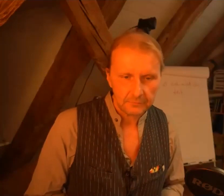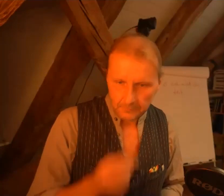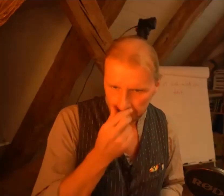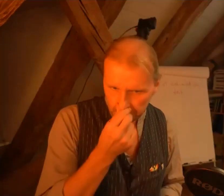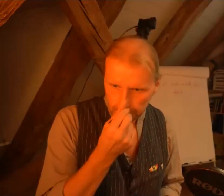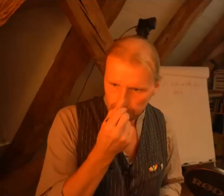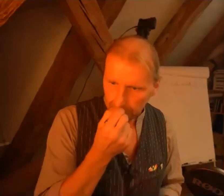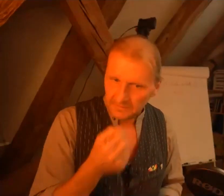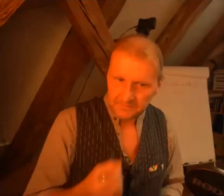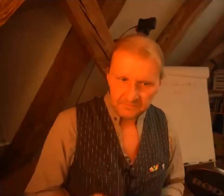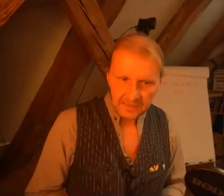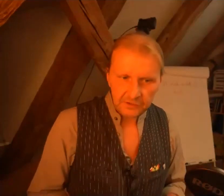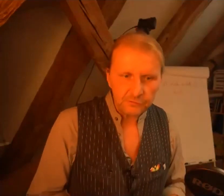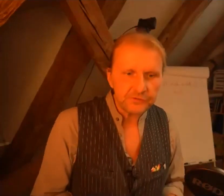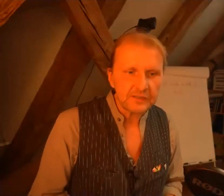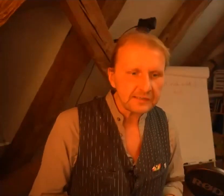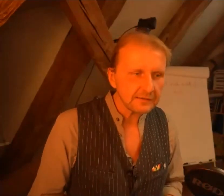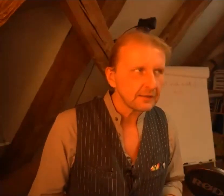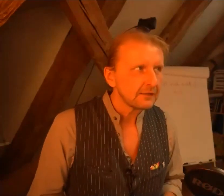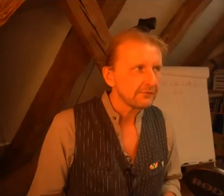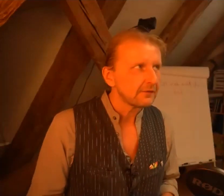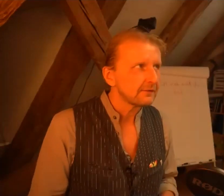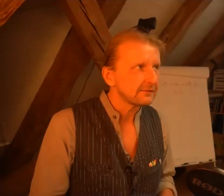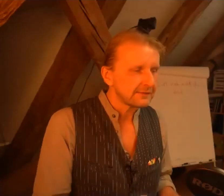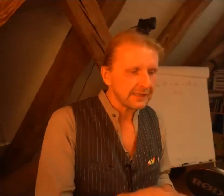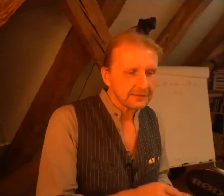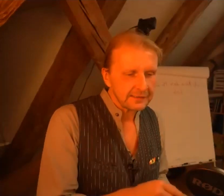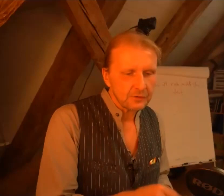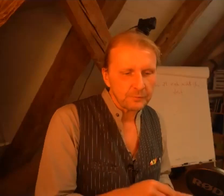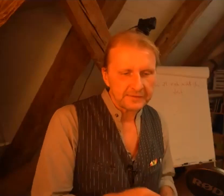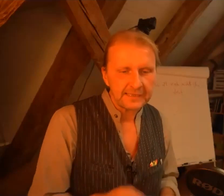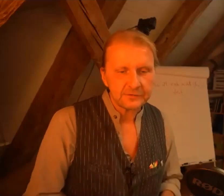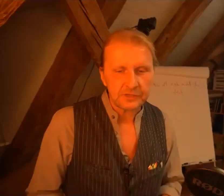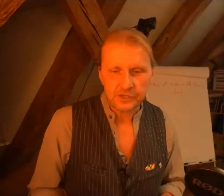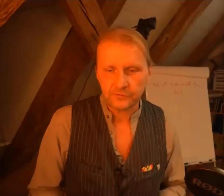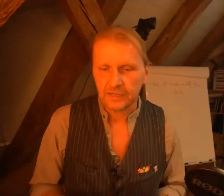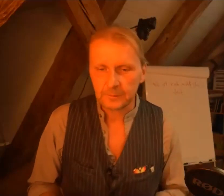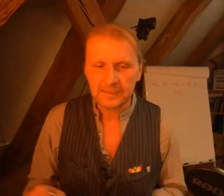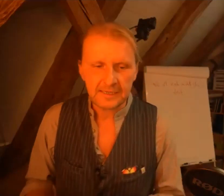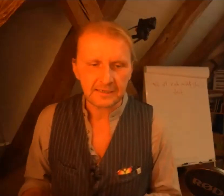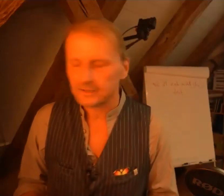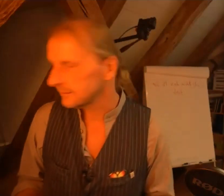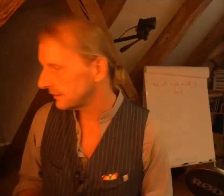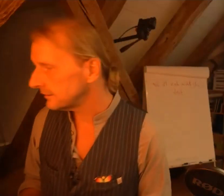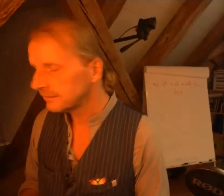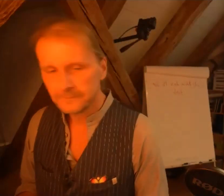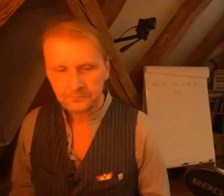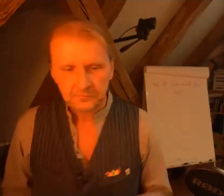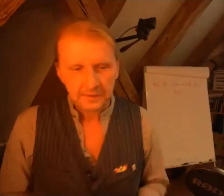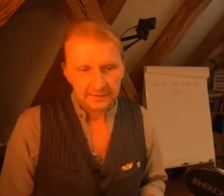dazu. Also ich wüsste nicht, den Kompetenzunterschied von einem